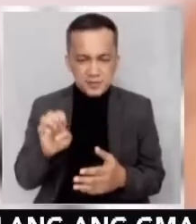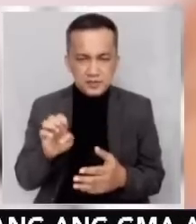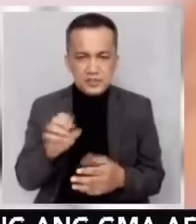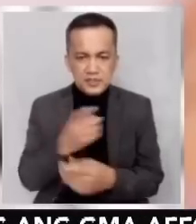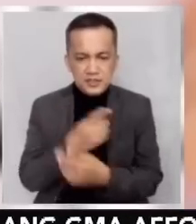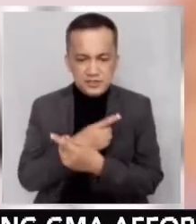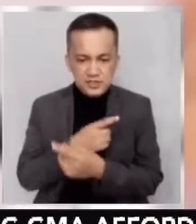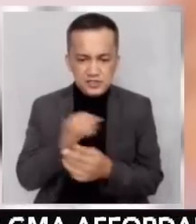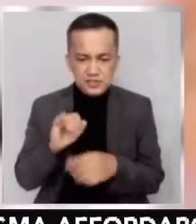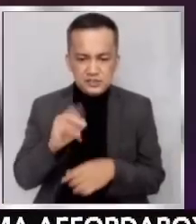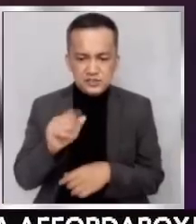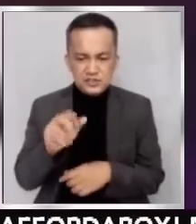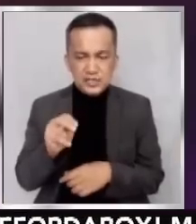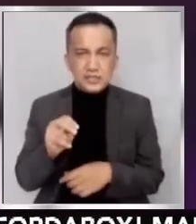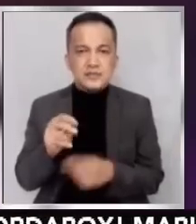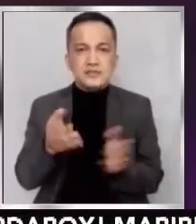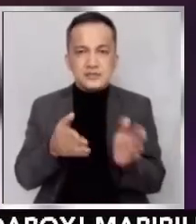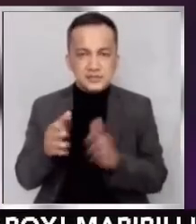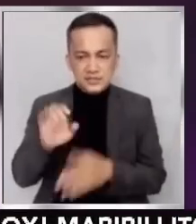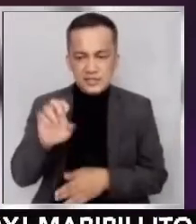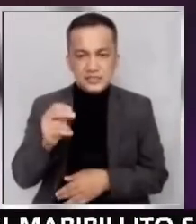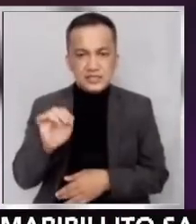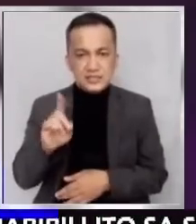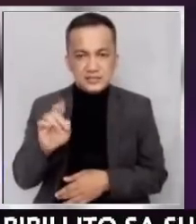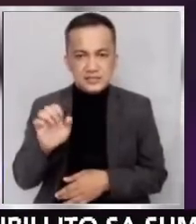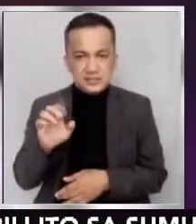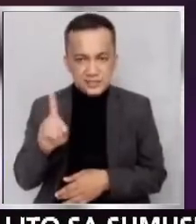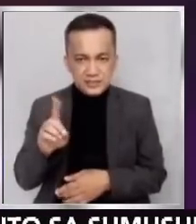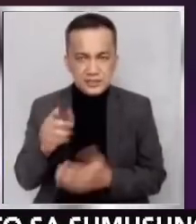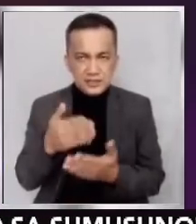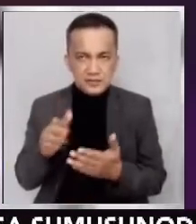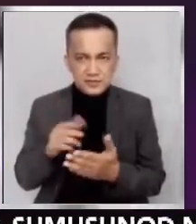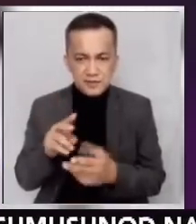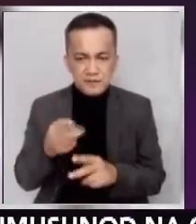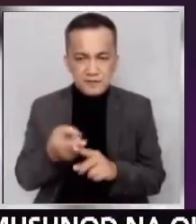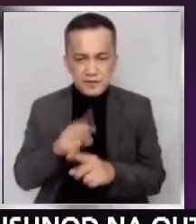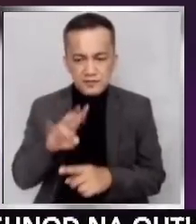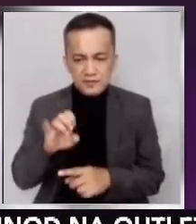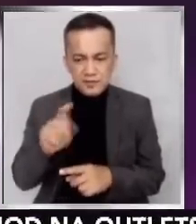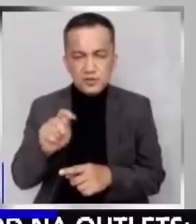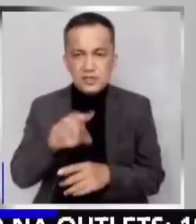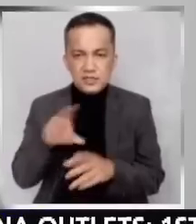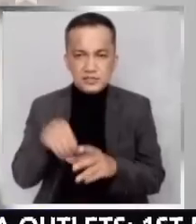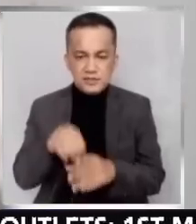at Enchanted. May new 6 songs from The Vault din na kasama sa album.